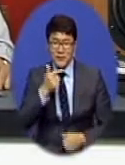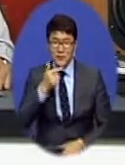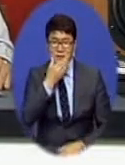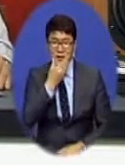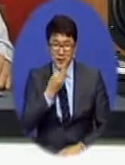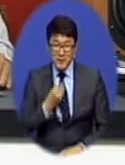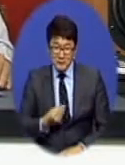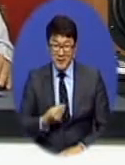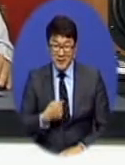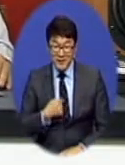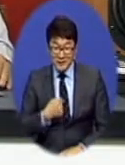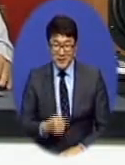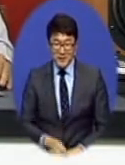행복해요.